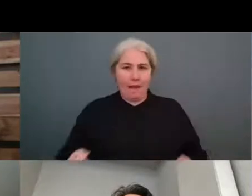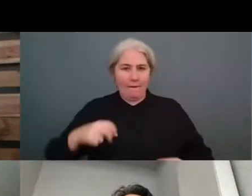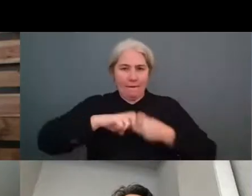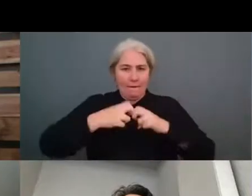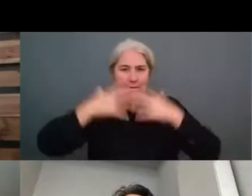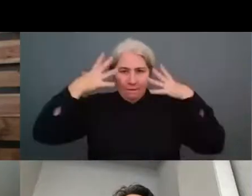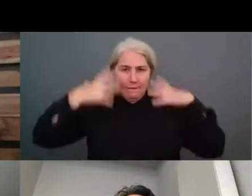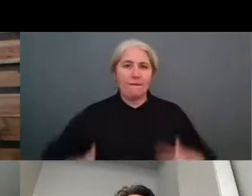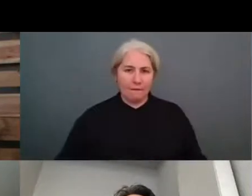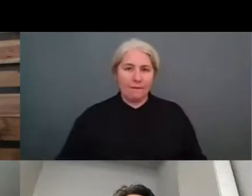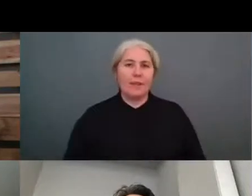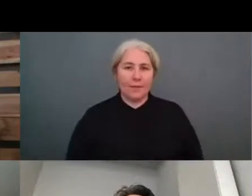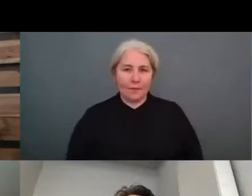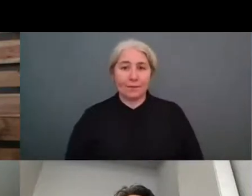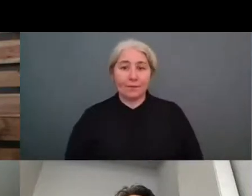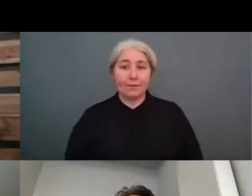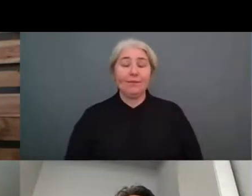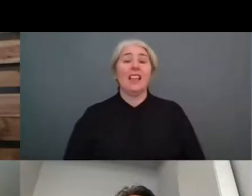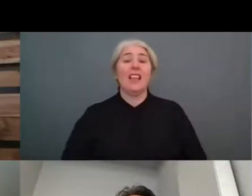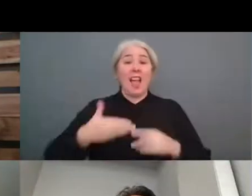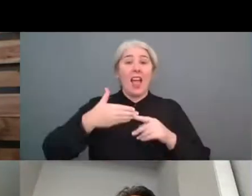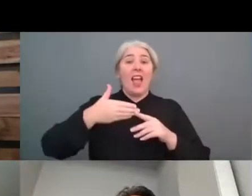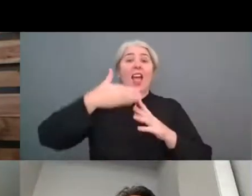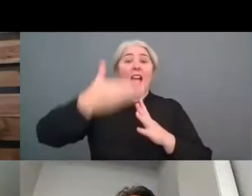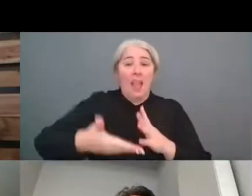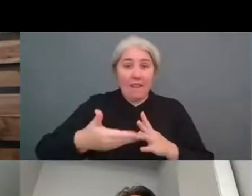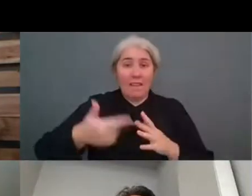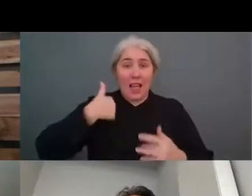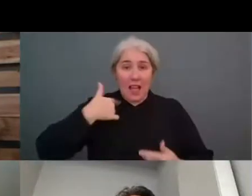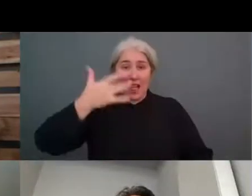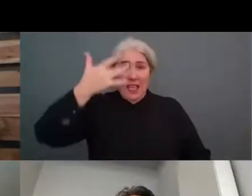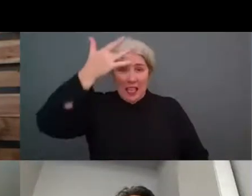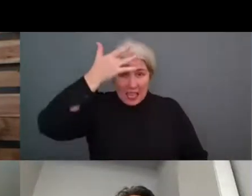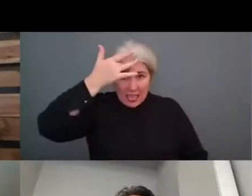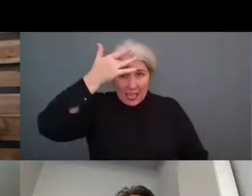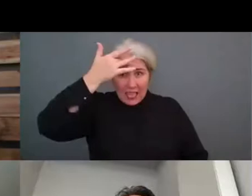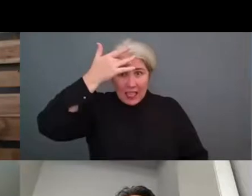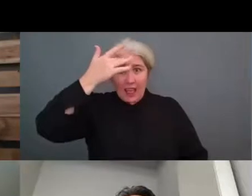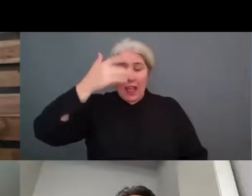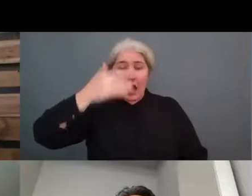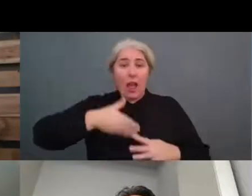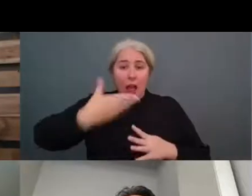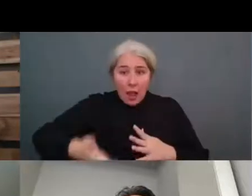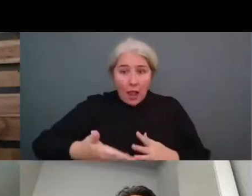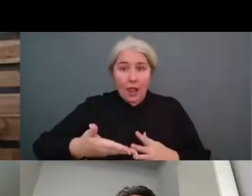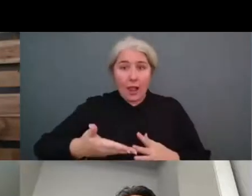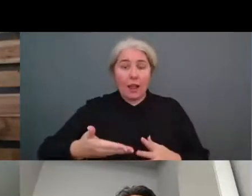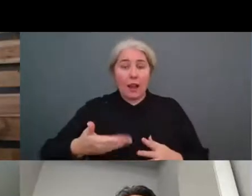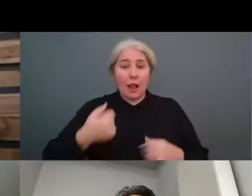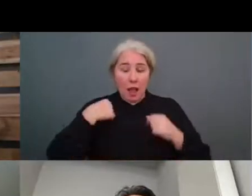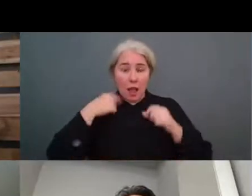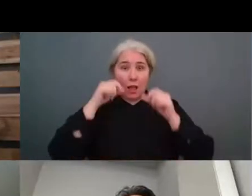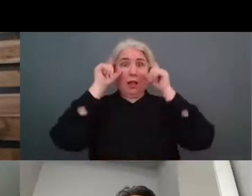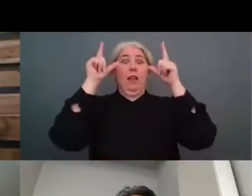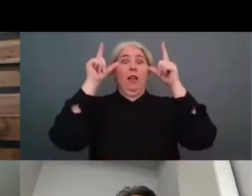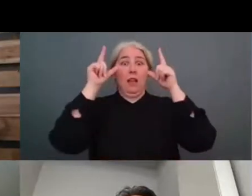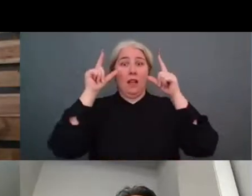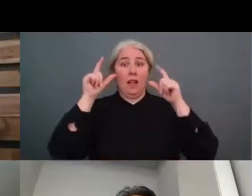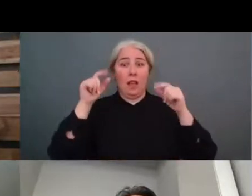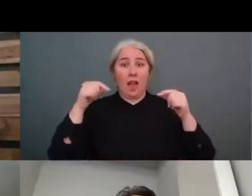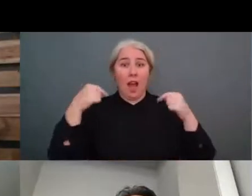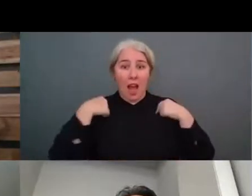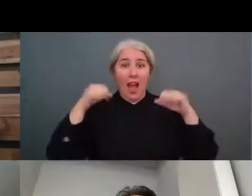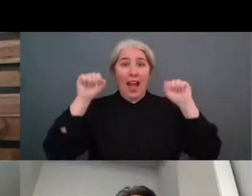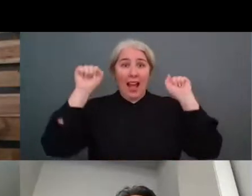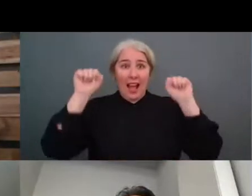natation que ce soit à la piscine ou dans l'océan j'ai découvert cet élément qui me faisait peur dans un premier temps et ensuite un élément qui a totalement